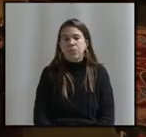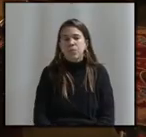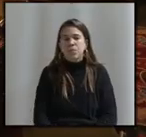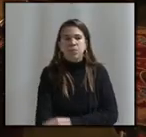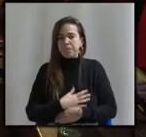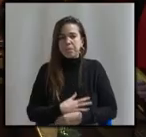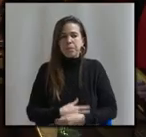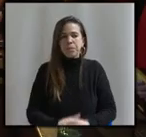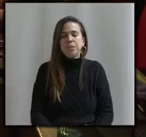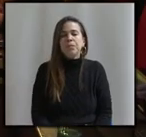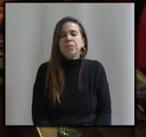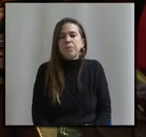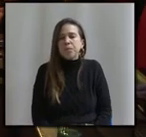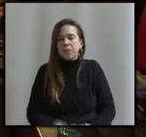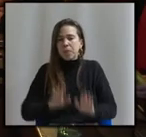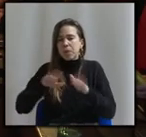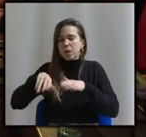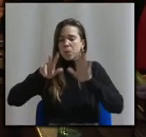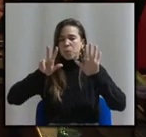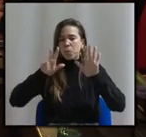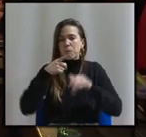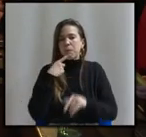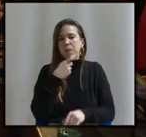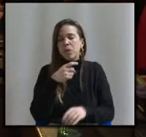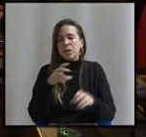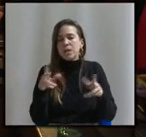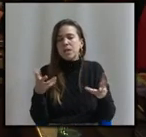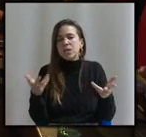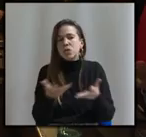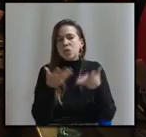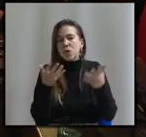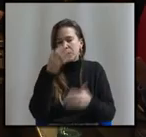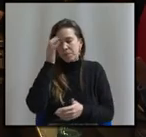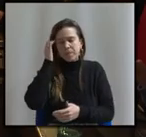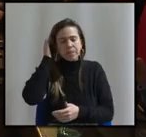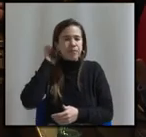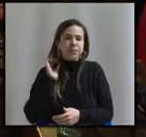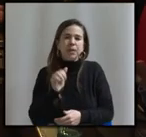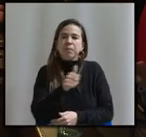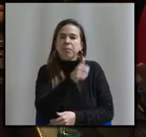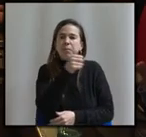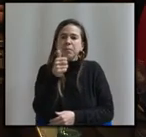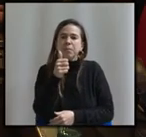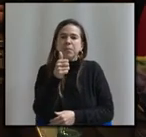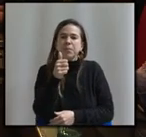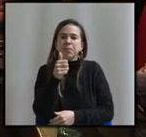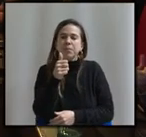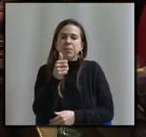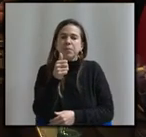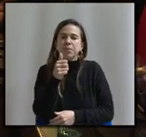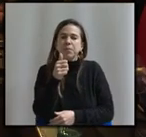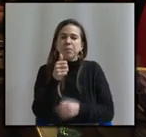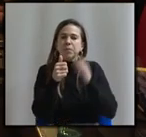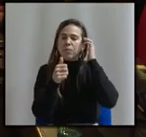21, últimes 8 preguntes de Som-hi, que la primera fa referència ni a Vic ni